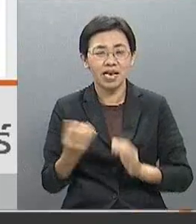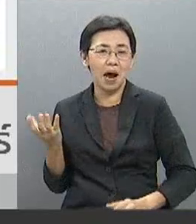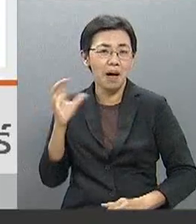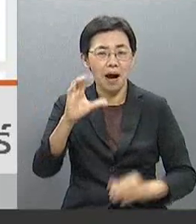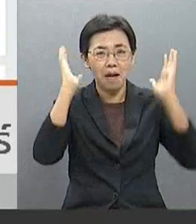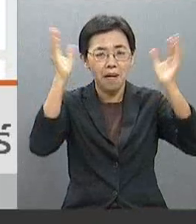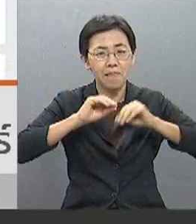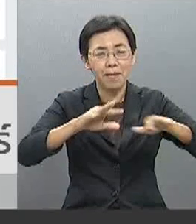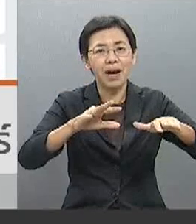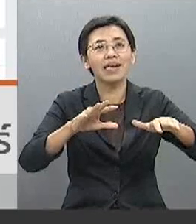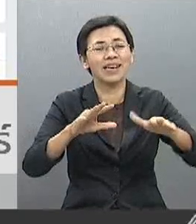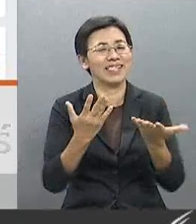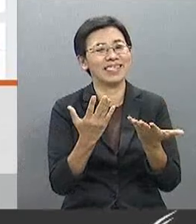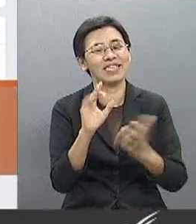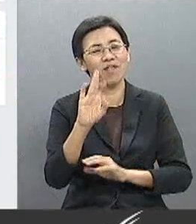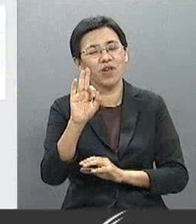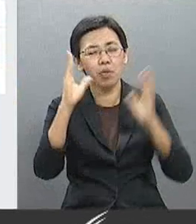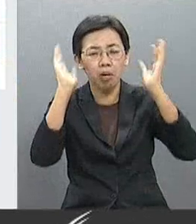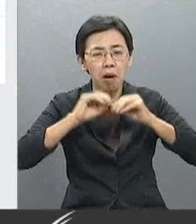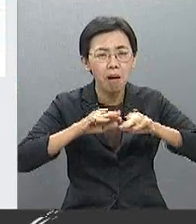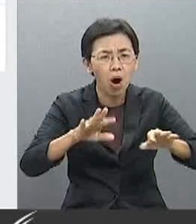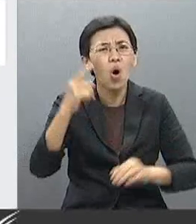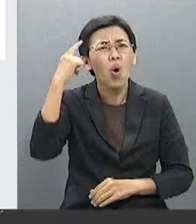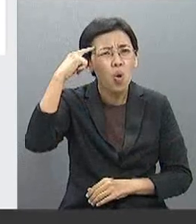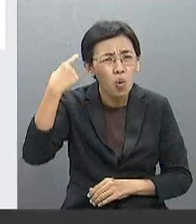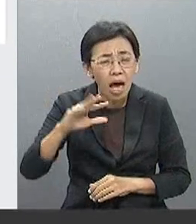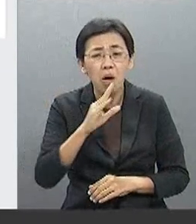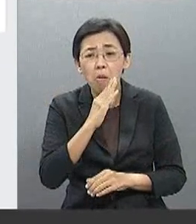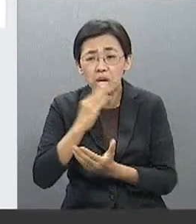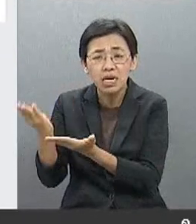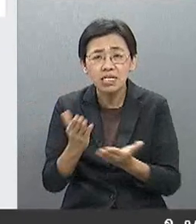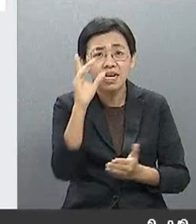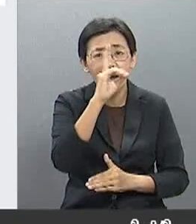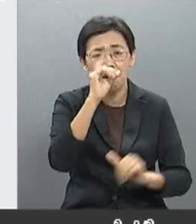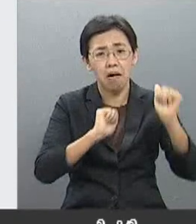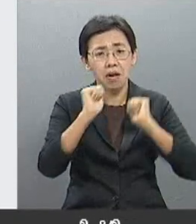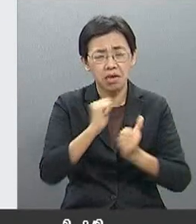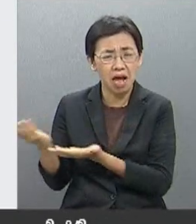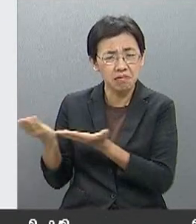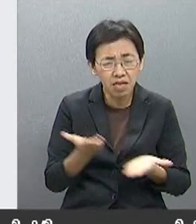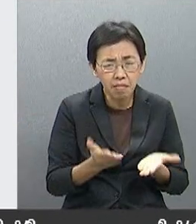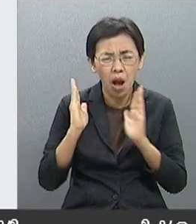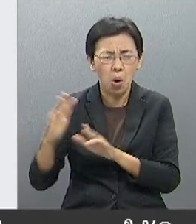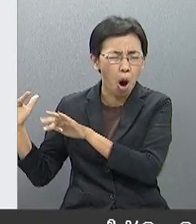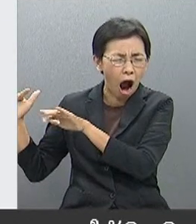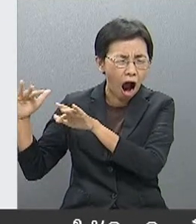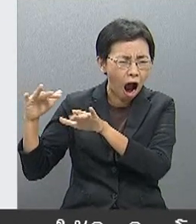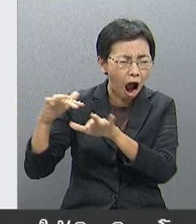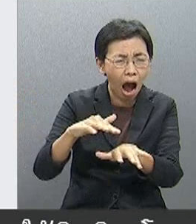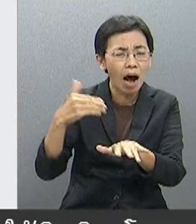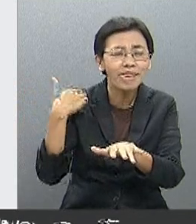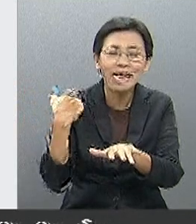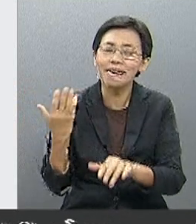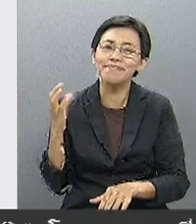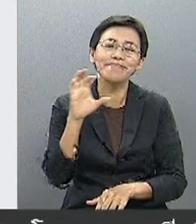างโซเชียลมีเดียซึ่งต้องทราบอยู่แล้วว่าการเชิญดารามาออกงานจะต้องมีผู้มาร่วมงานจำนวนมากและจะต้องประเมินว่าพื้